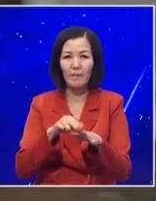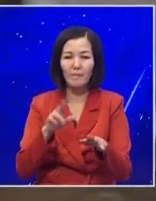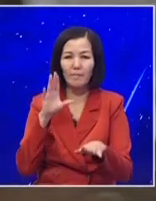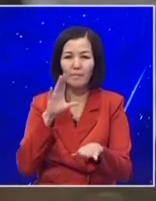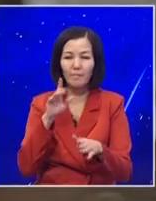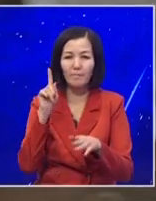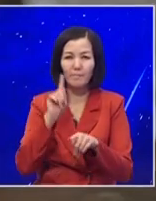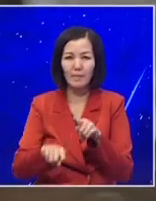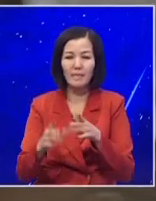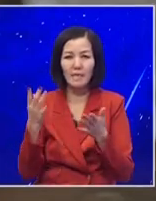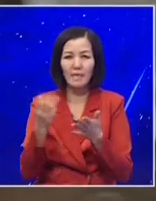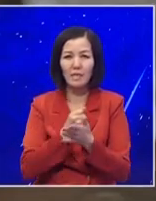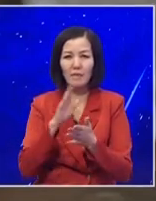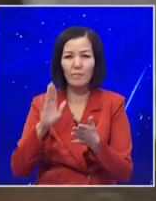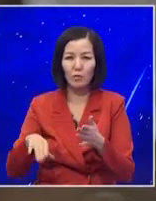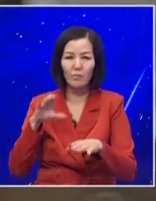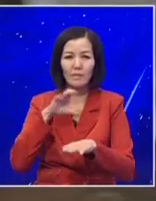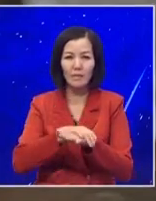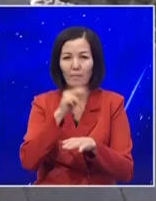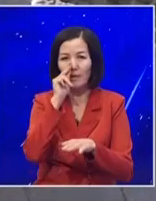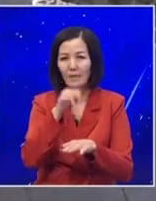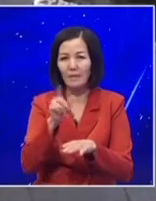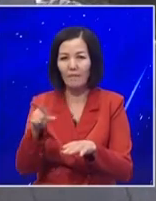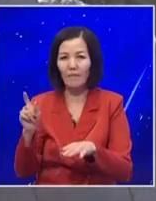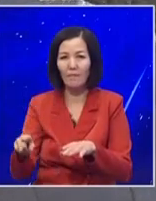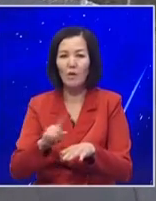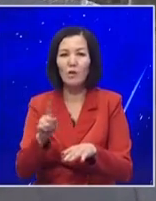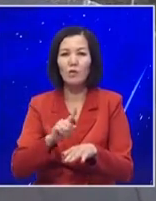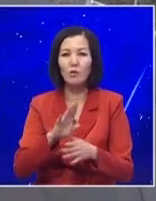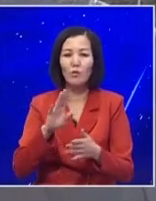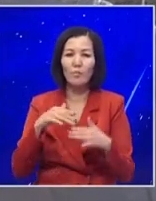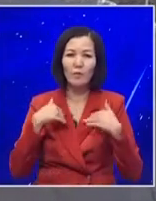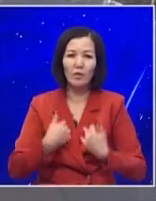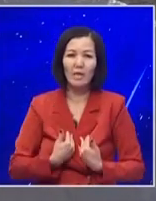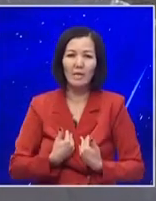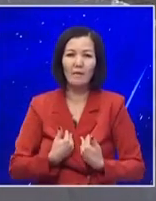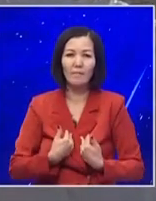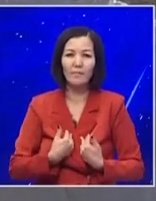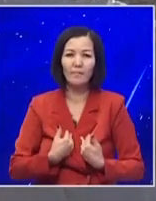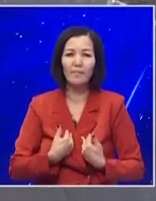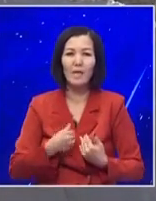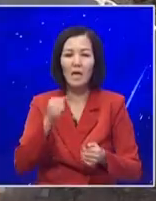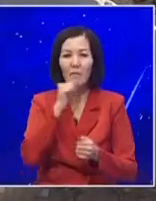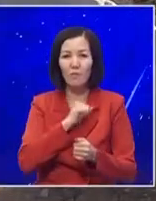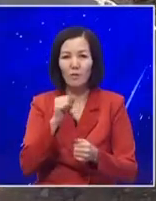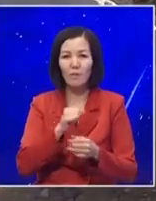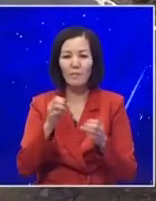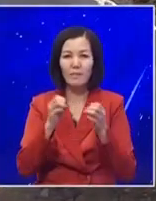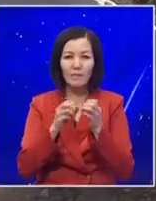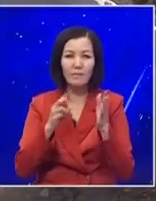быстро установили, а позднее и задержали подозреваемых. Что самое печальное, незадачливым вором оказалось